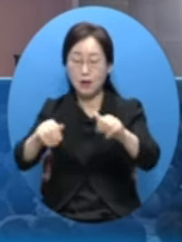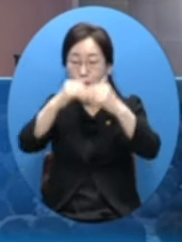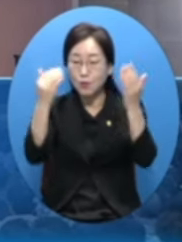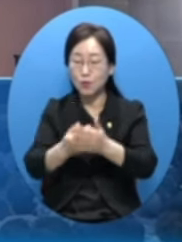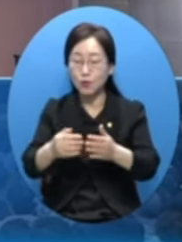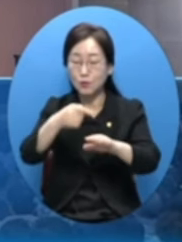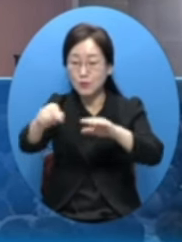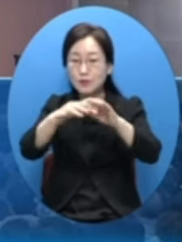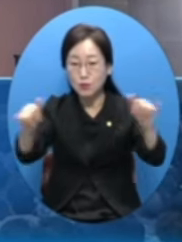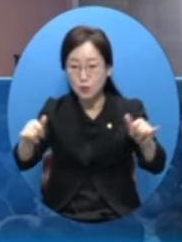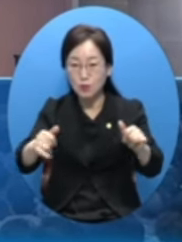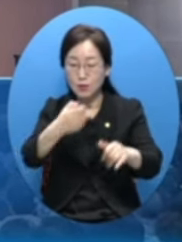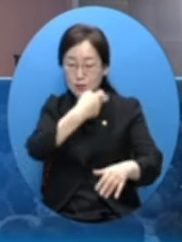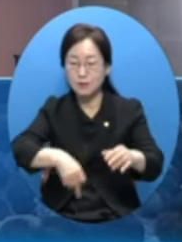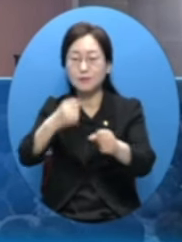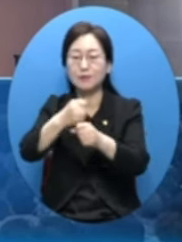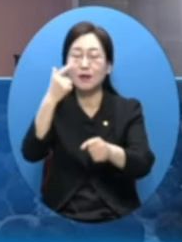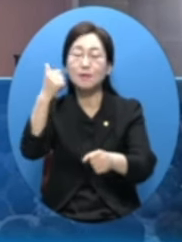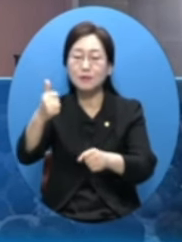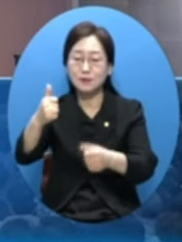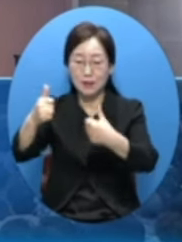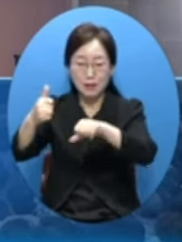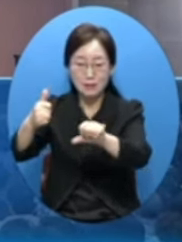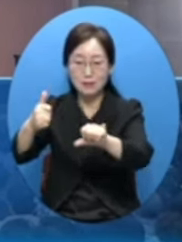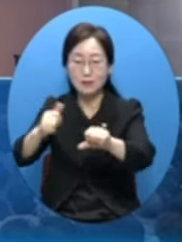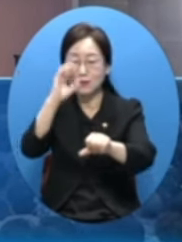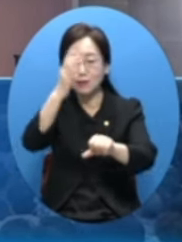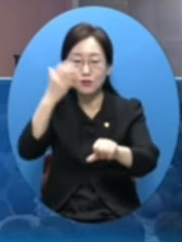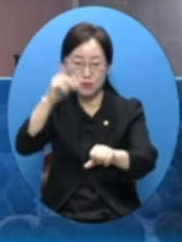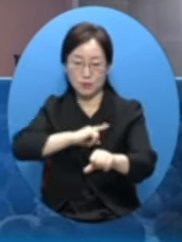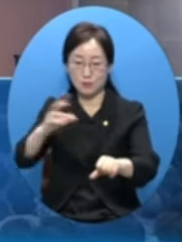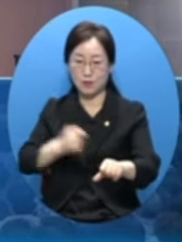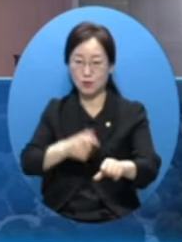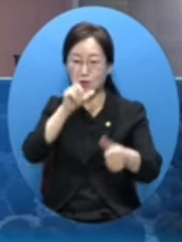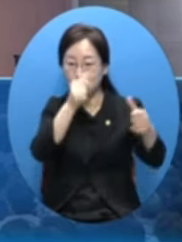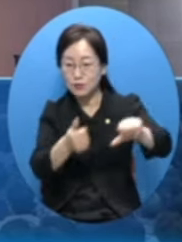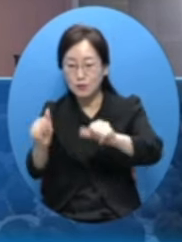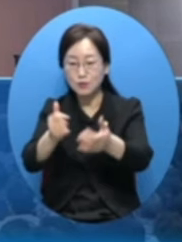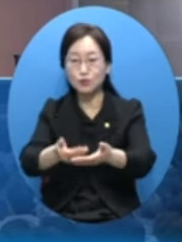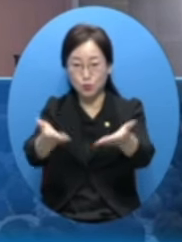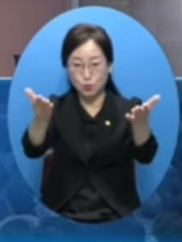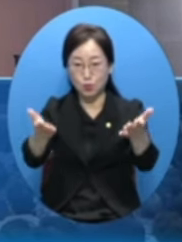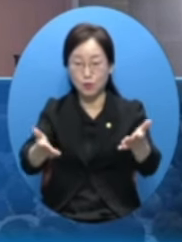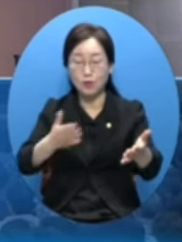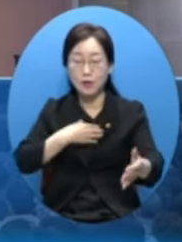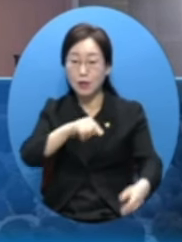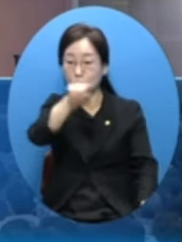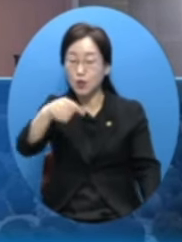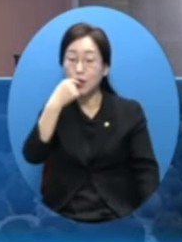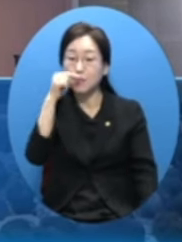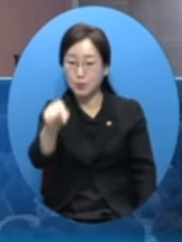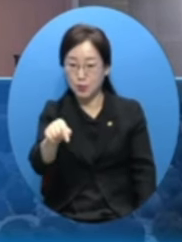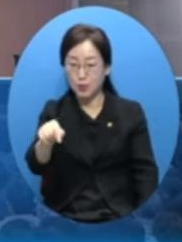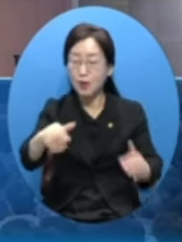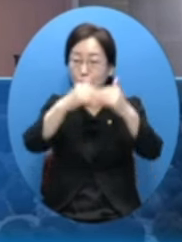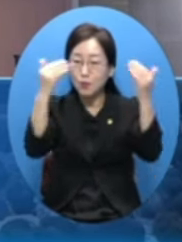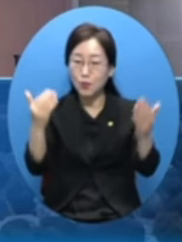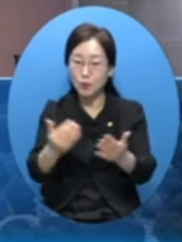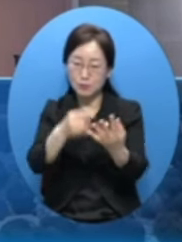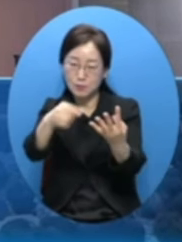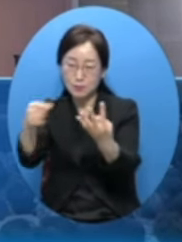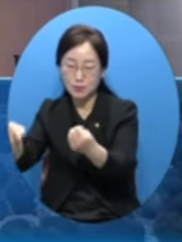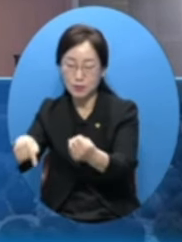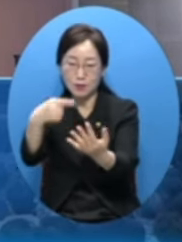민족을 제자로 삼아 아버지와 아들과 성령의 이름으로 침례를 베풀고 내가 너에게 분부한 모든 것을